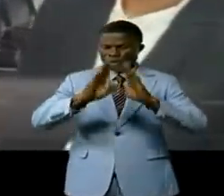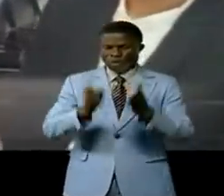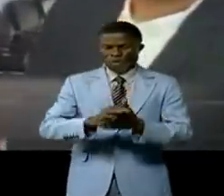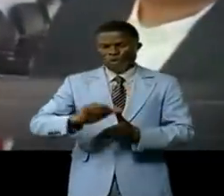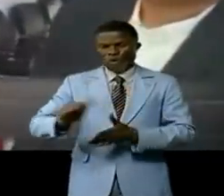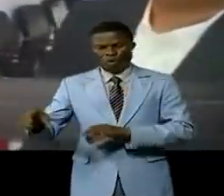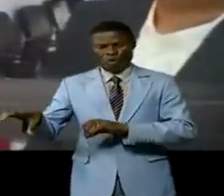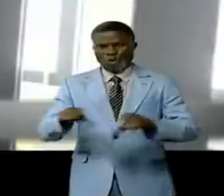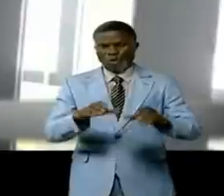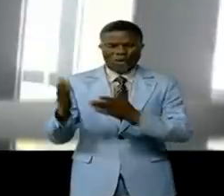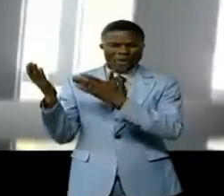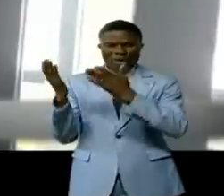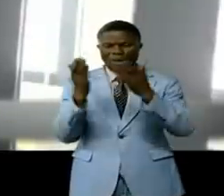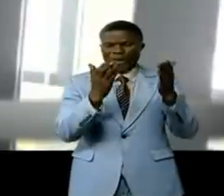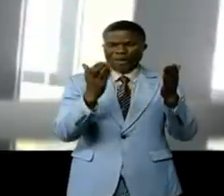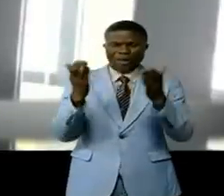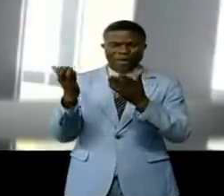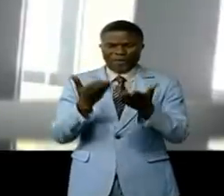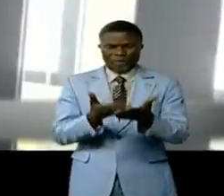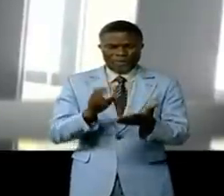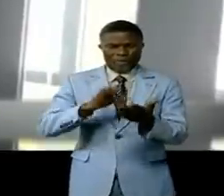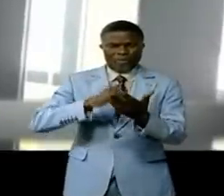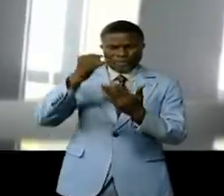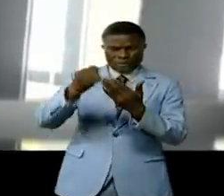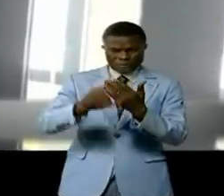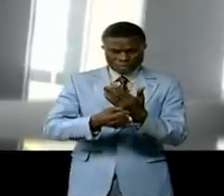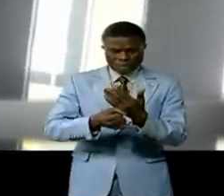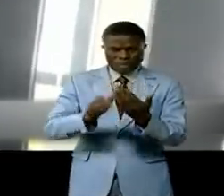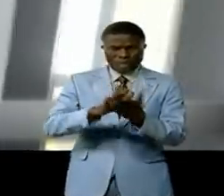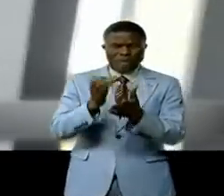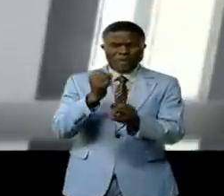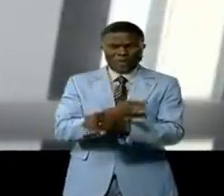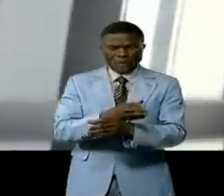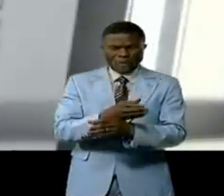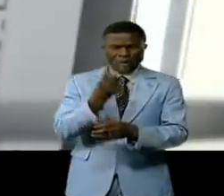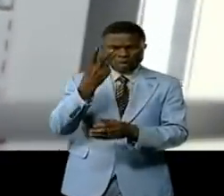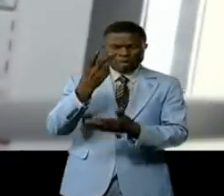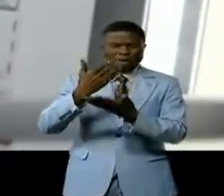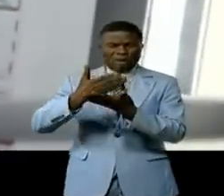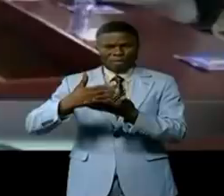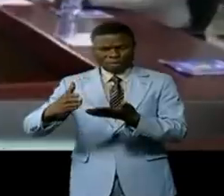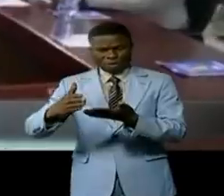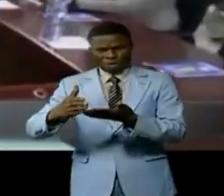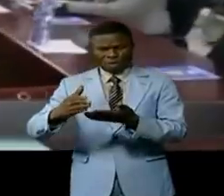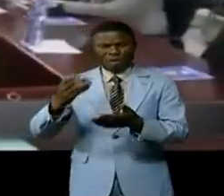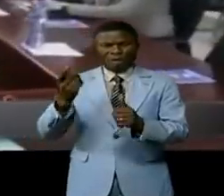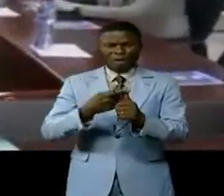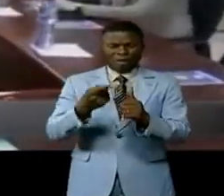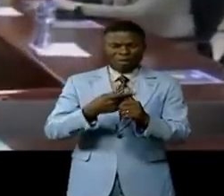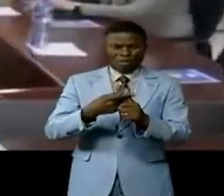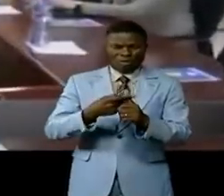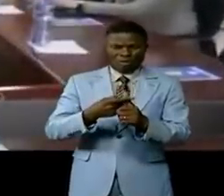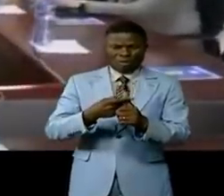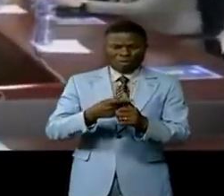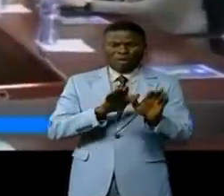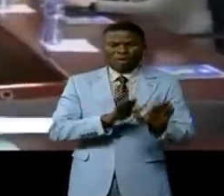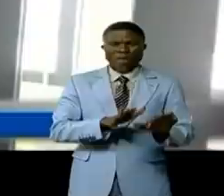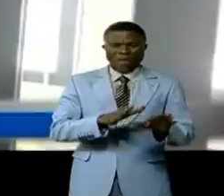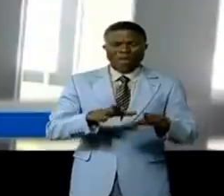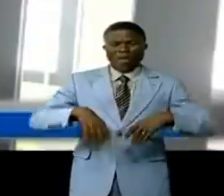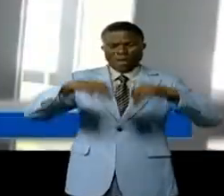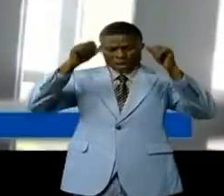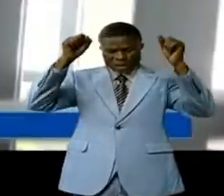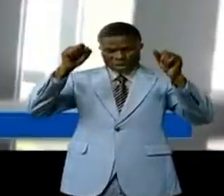secteurs de transport. Ce projet sera réalisé en deux phases. La première attend son